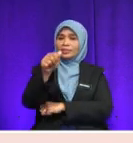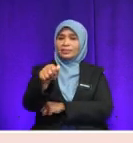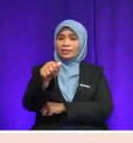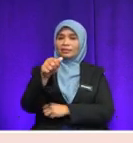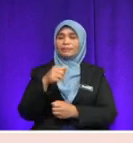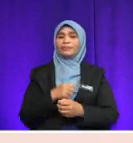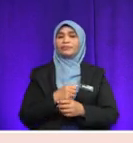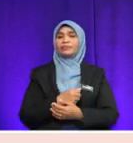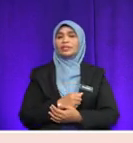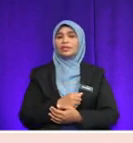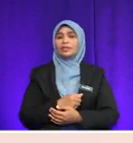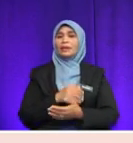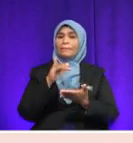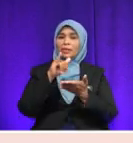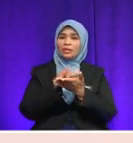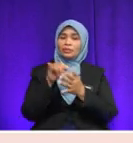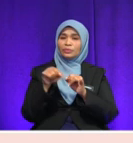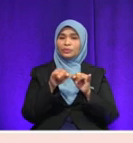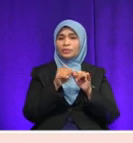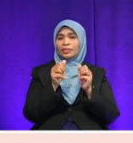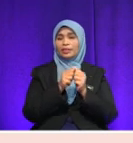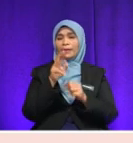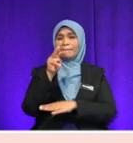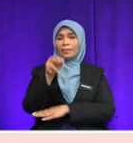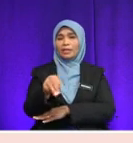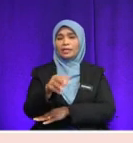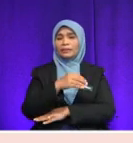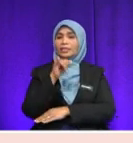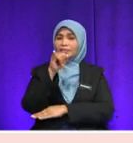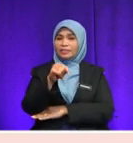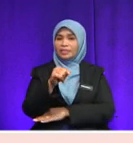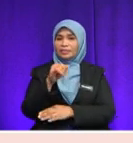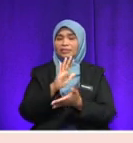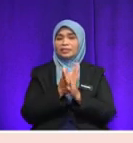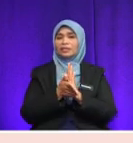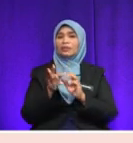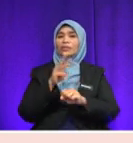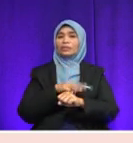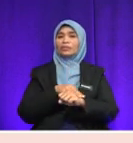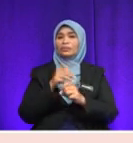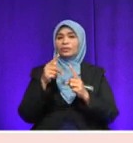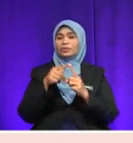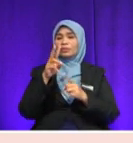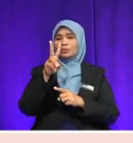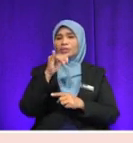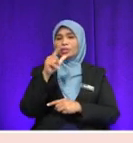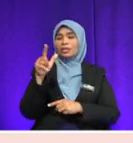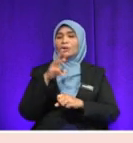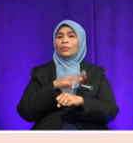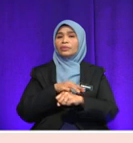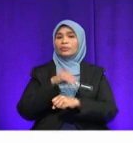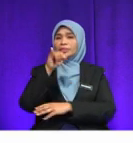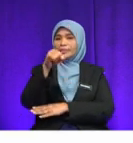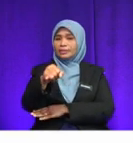Begitu juga dengan Magrib dan Aisyah maka ya oke cara menunaikan salat Jamak dan qasar